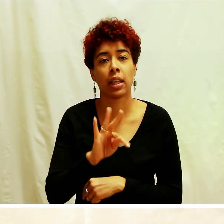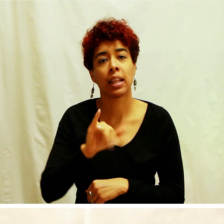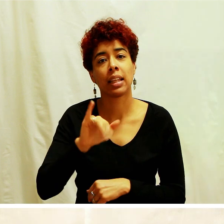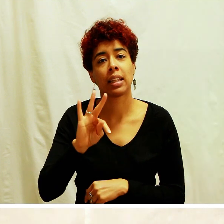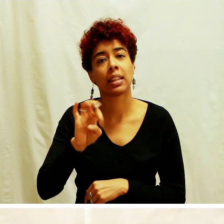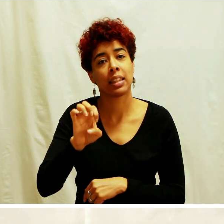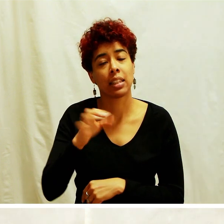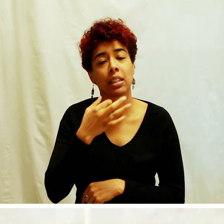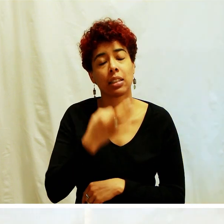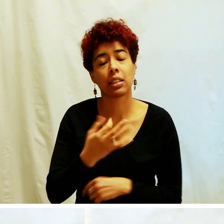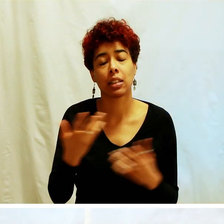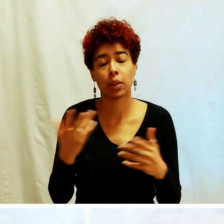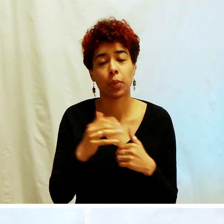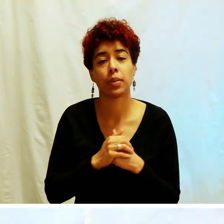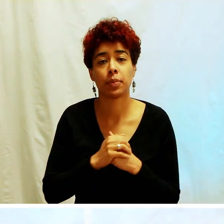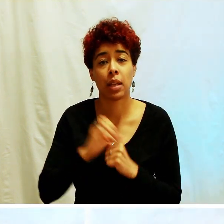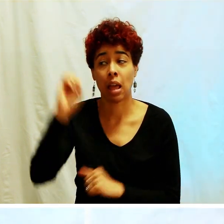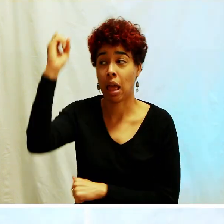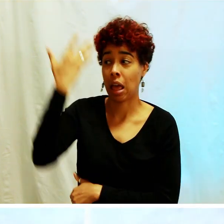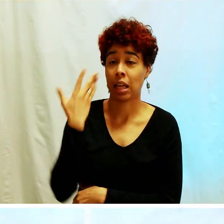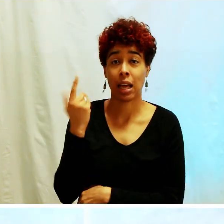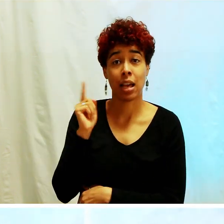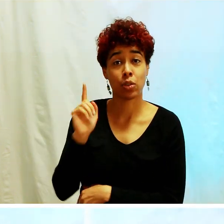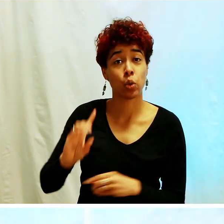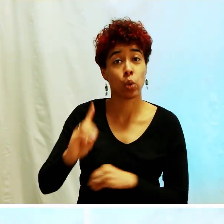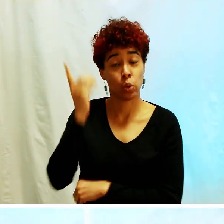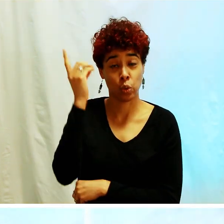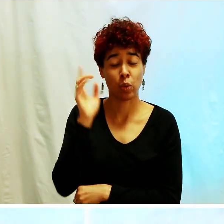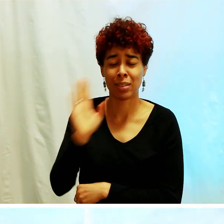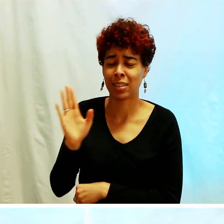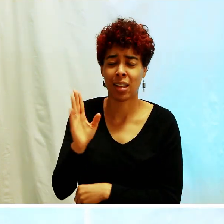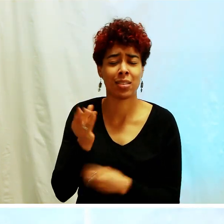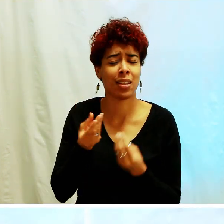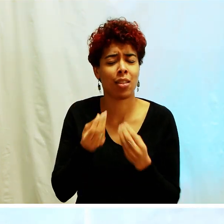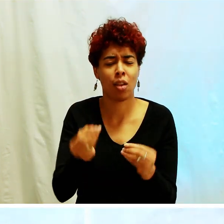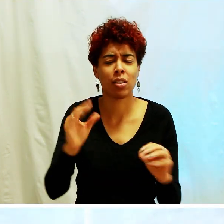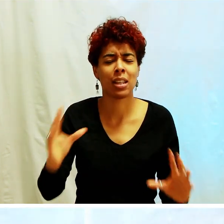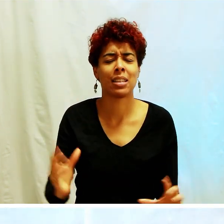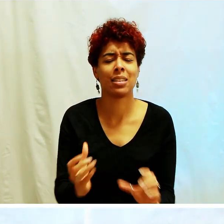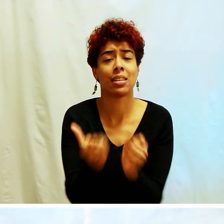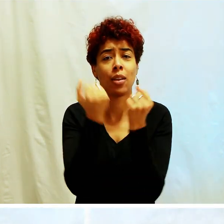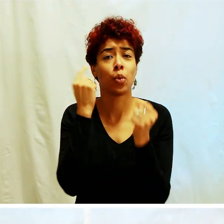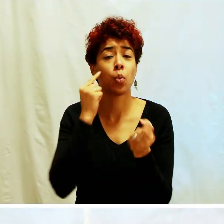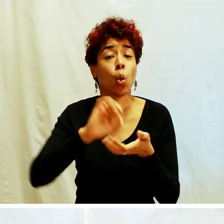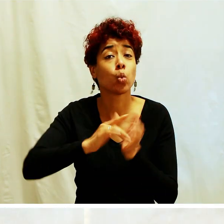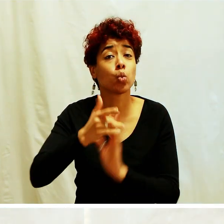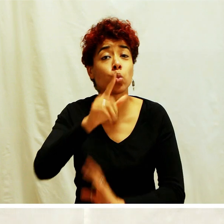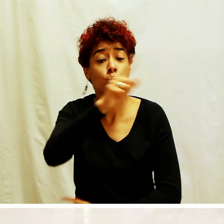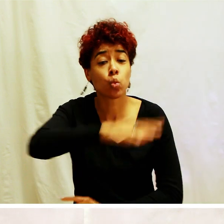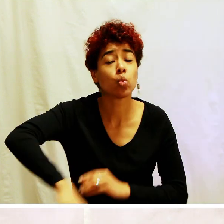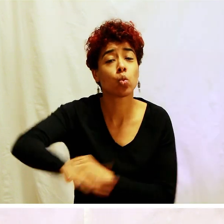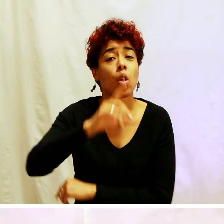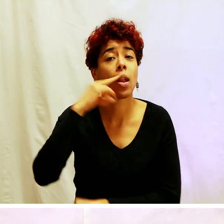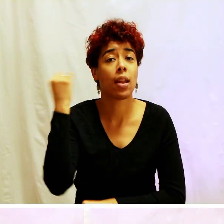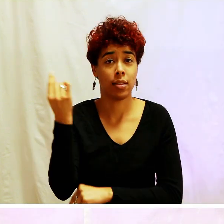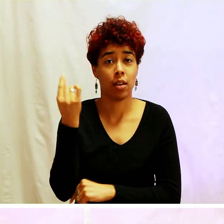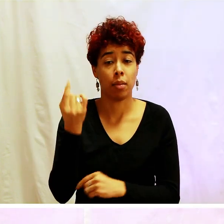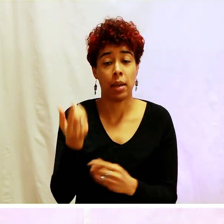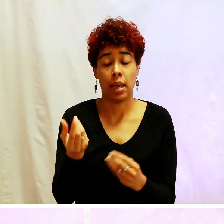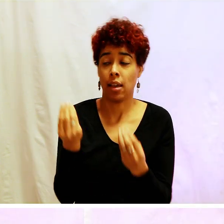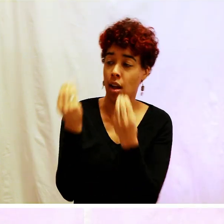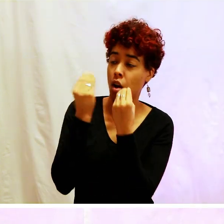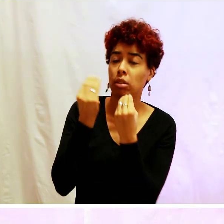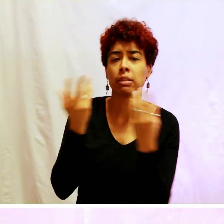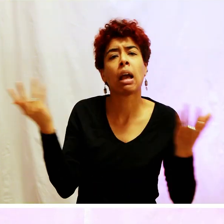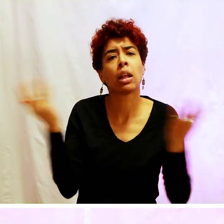Dieu, source de salut pour tous les hommes, a été manifestée. Elle nous enseigne à renoncer à l'impiété